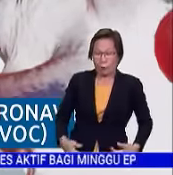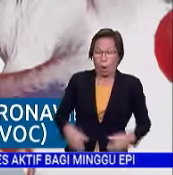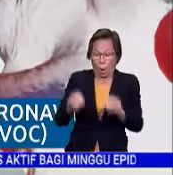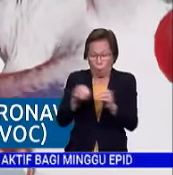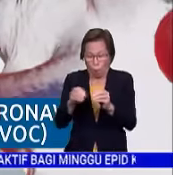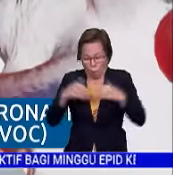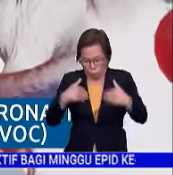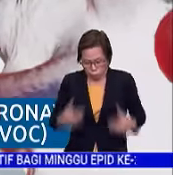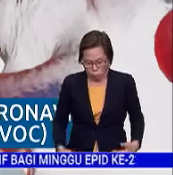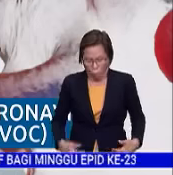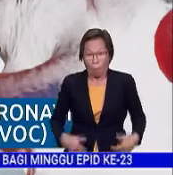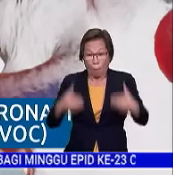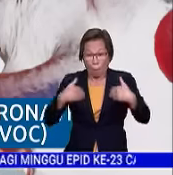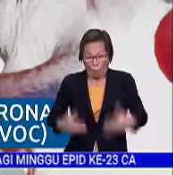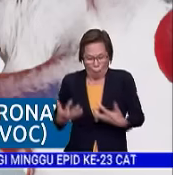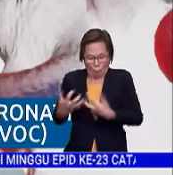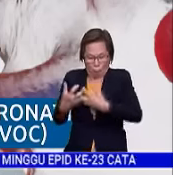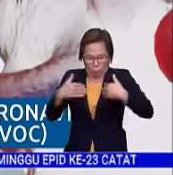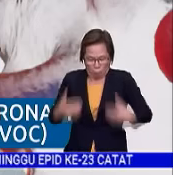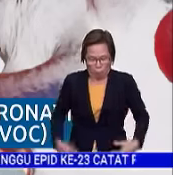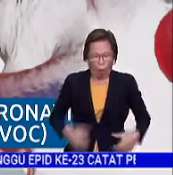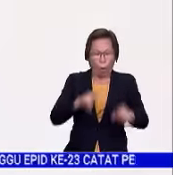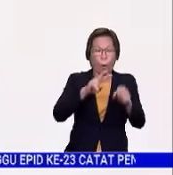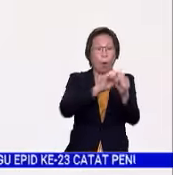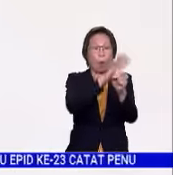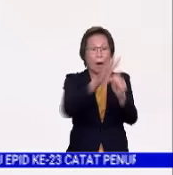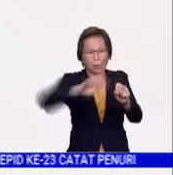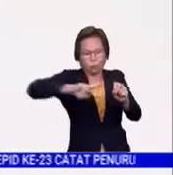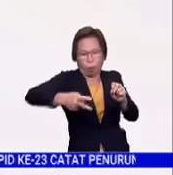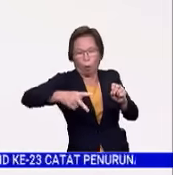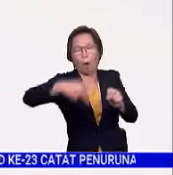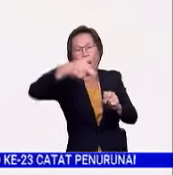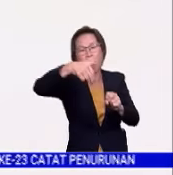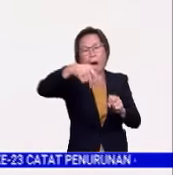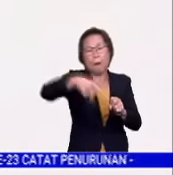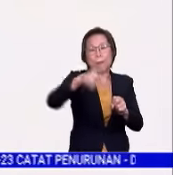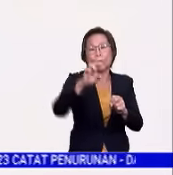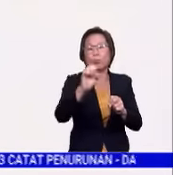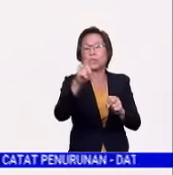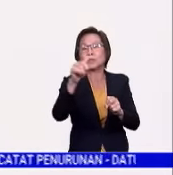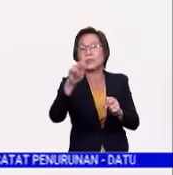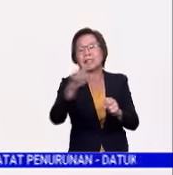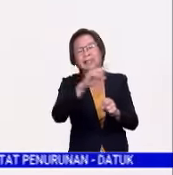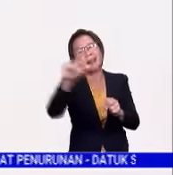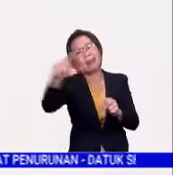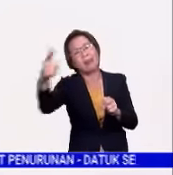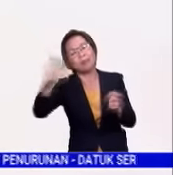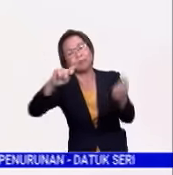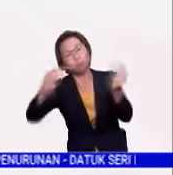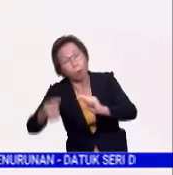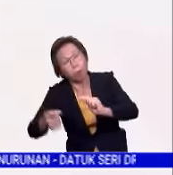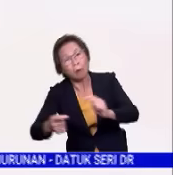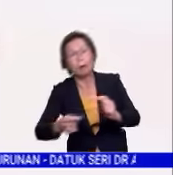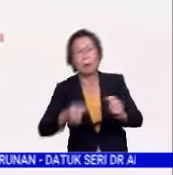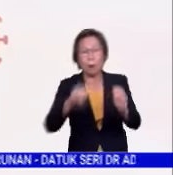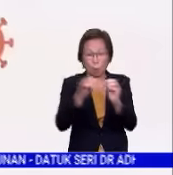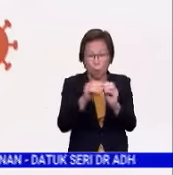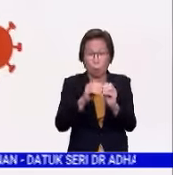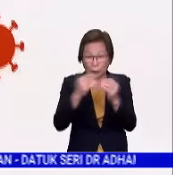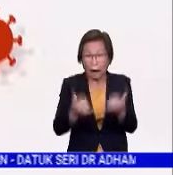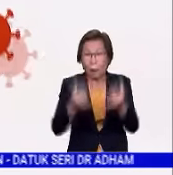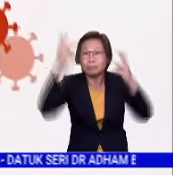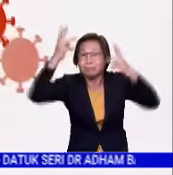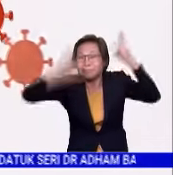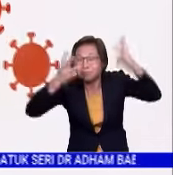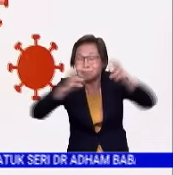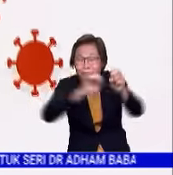beradaptasi menjadikan virus ini berubah dari aspek protein dan sebagainya. Namun, yang menjadi kebimbangan